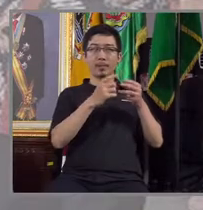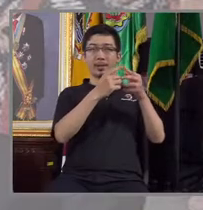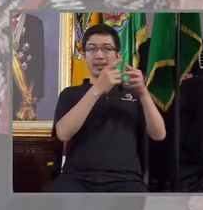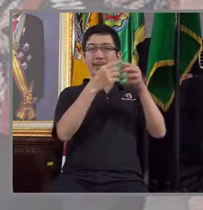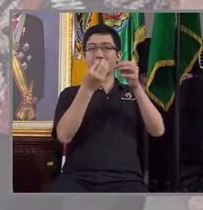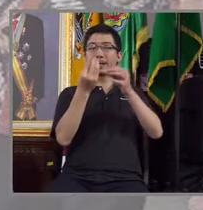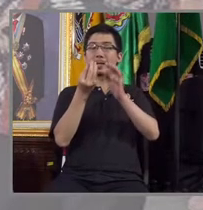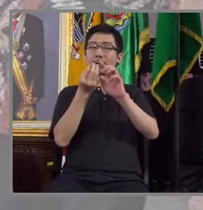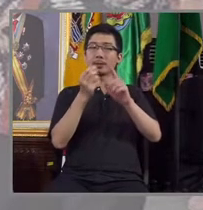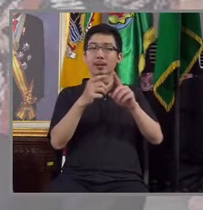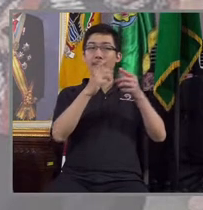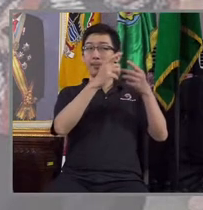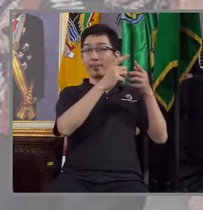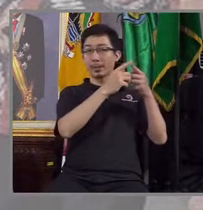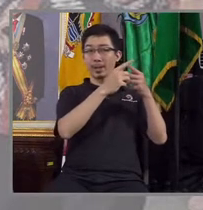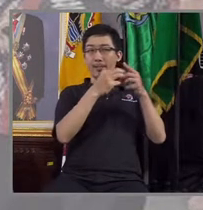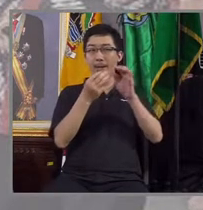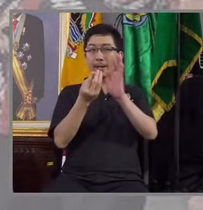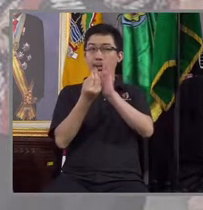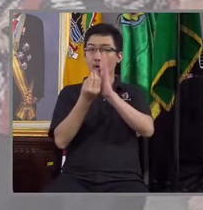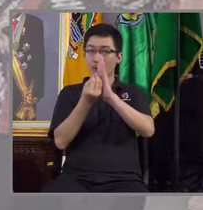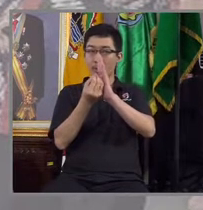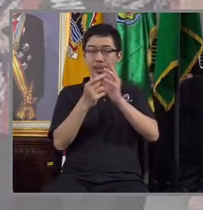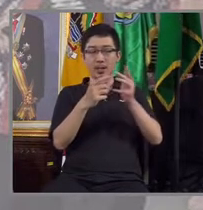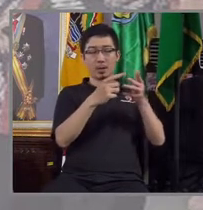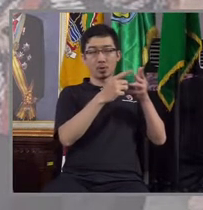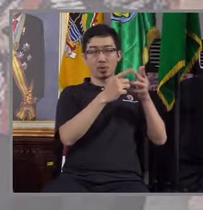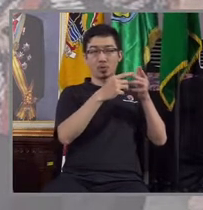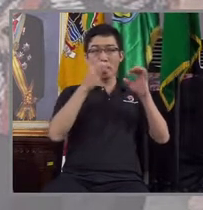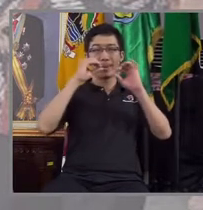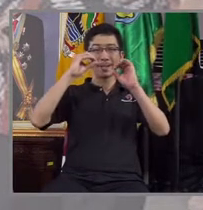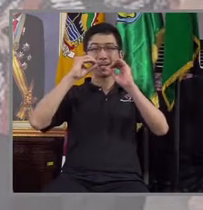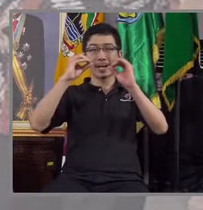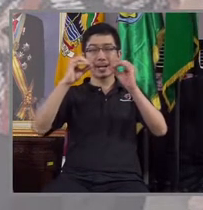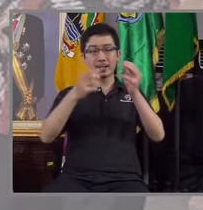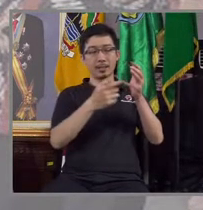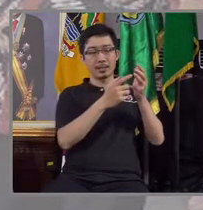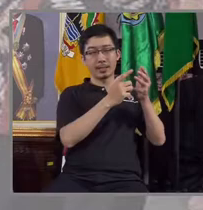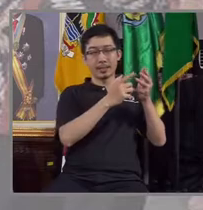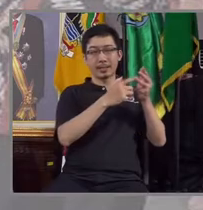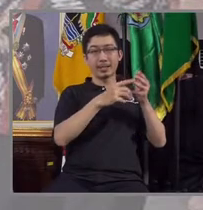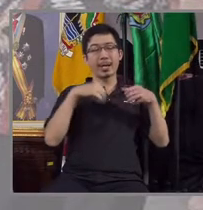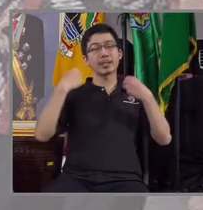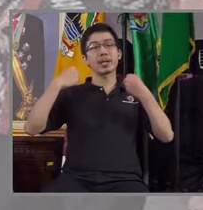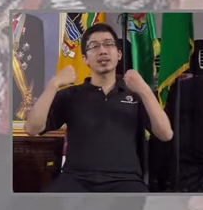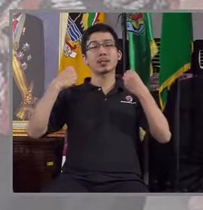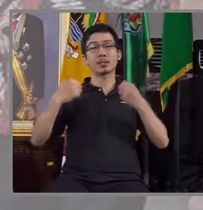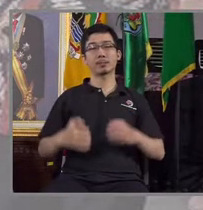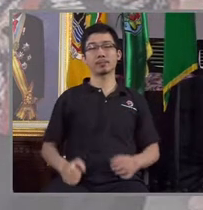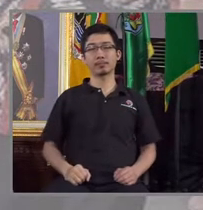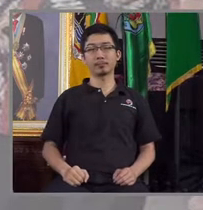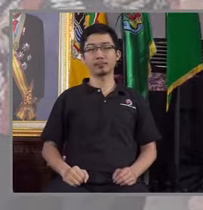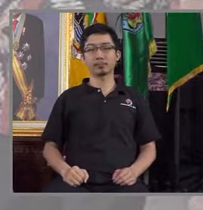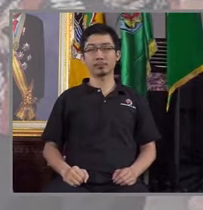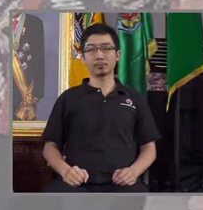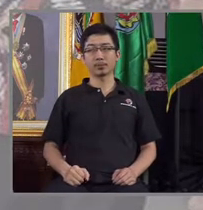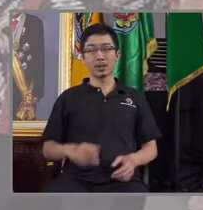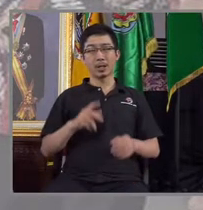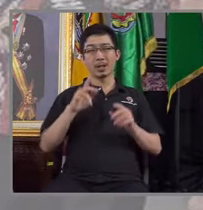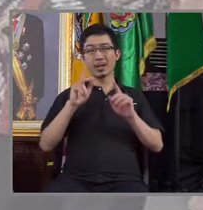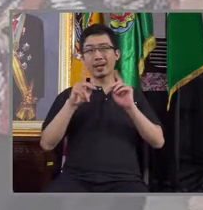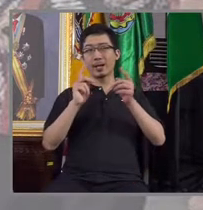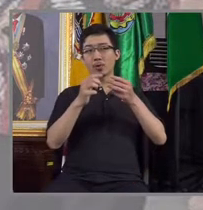wareg Jadi kalau tiga bidang pembangunan manusia ini bisa terwujud secara baik